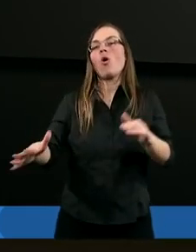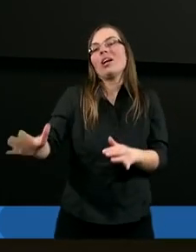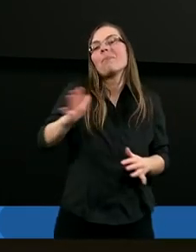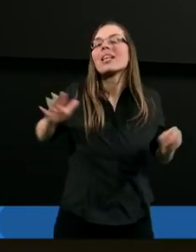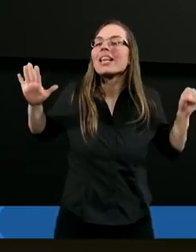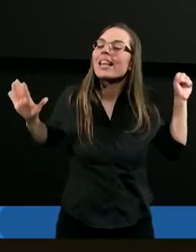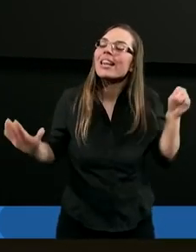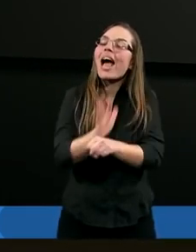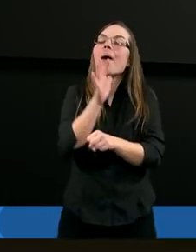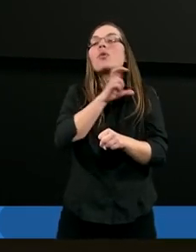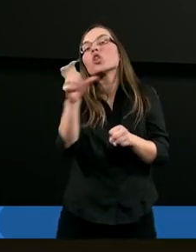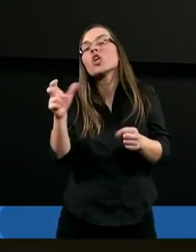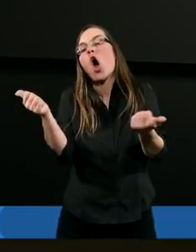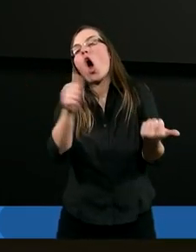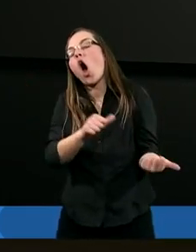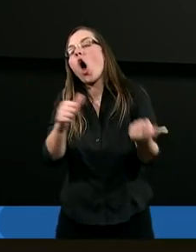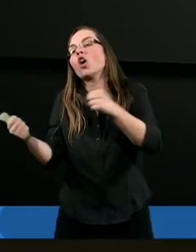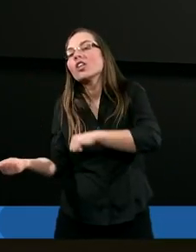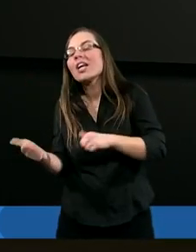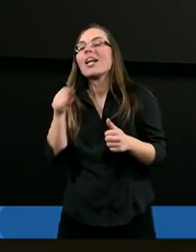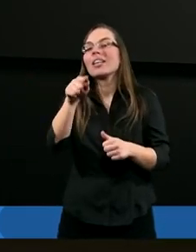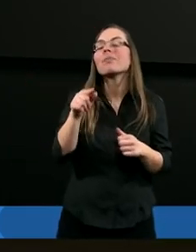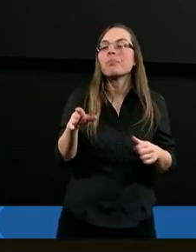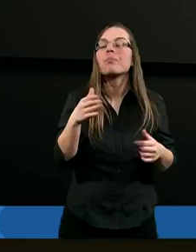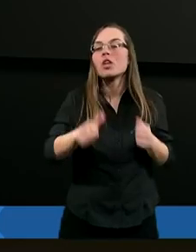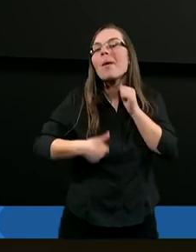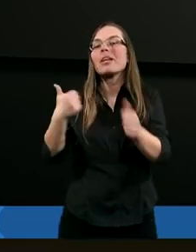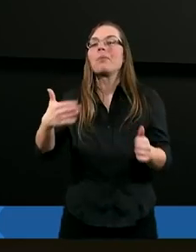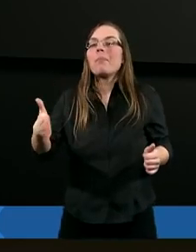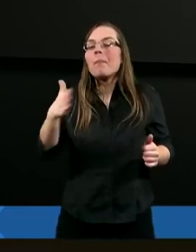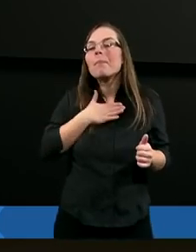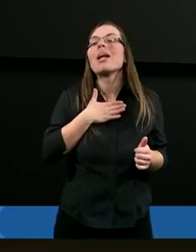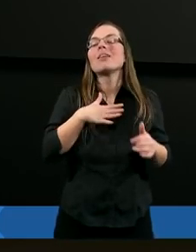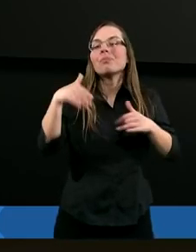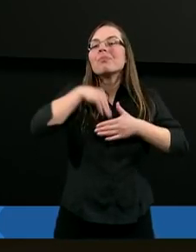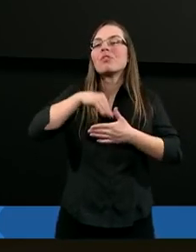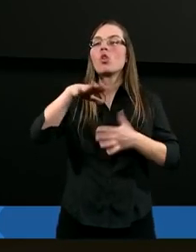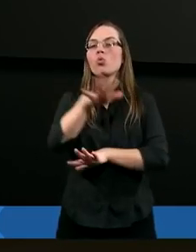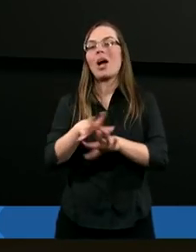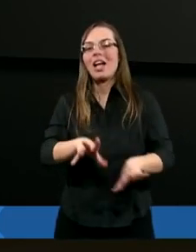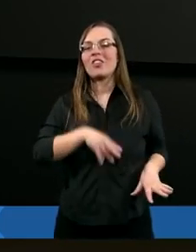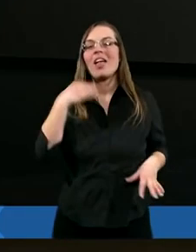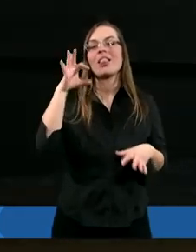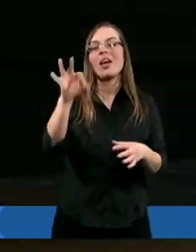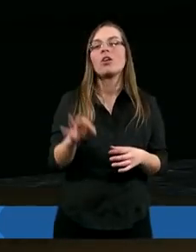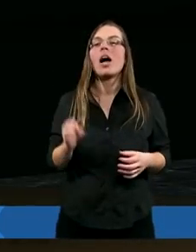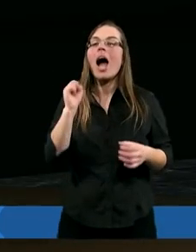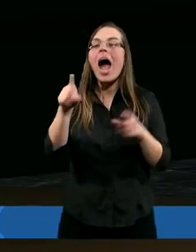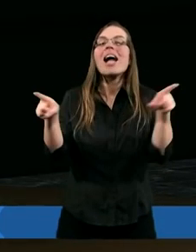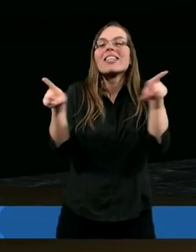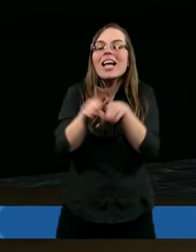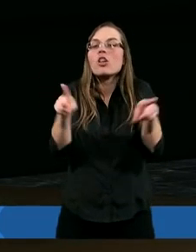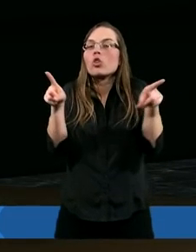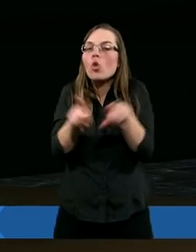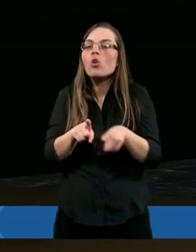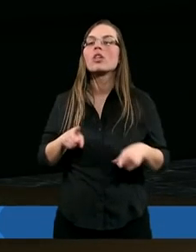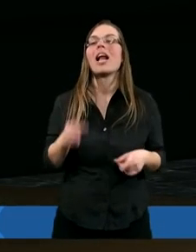być napełnieni, czy ochrzczeni, czy żebyśmy mieli Ducha Świętego. A